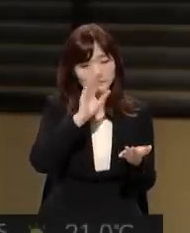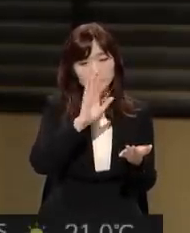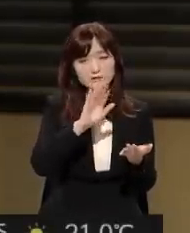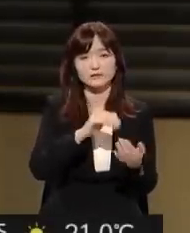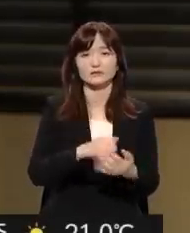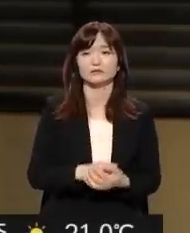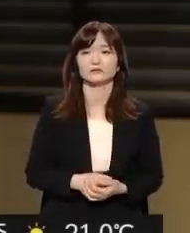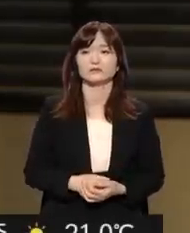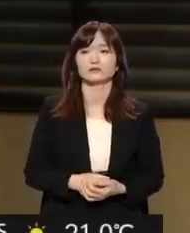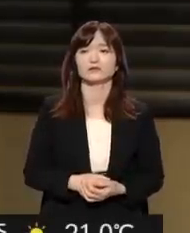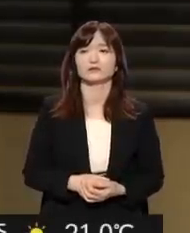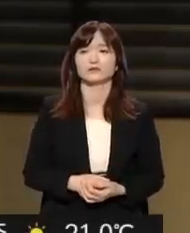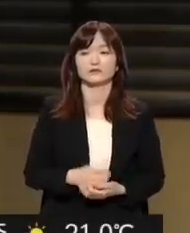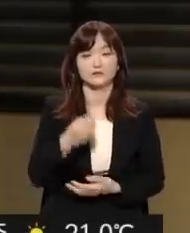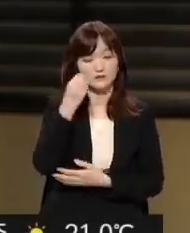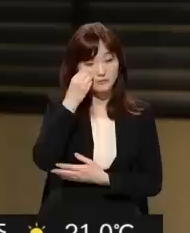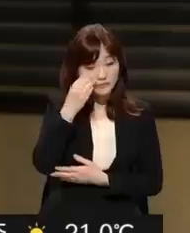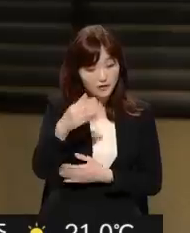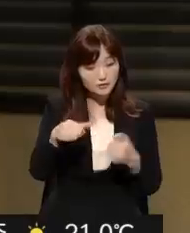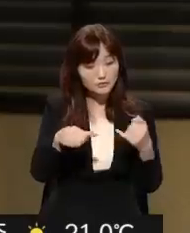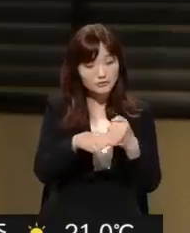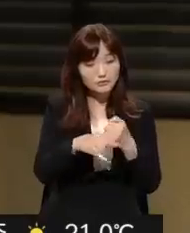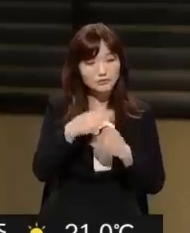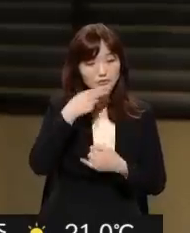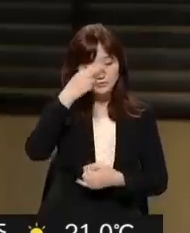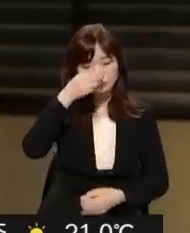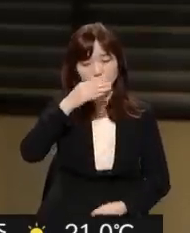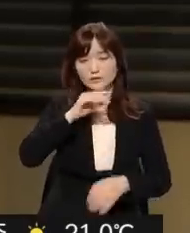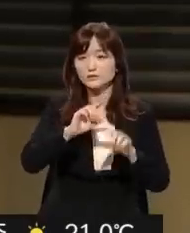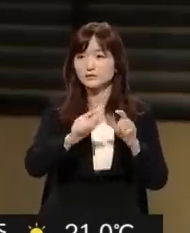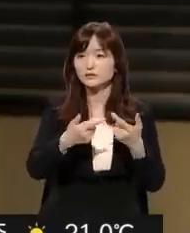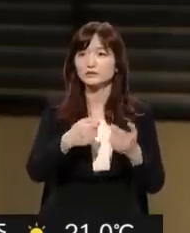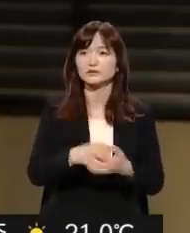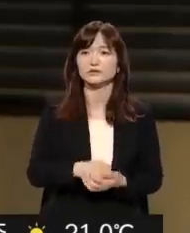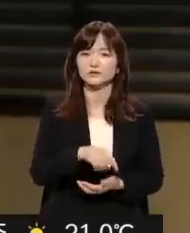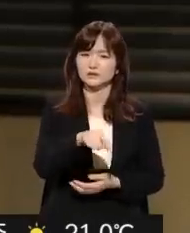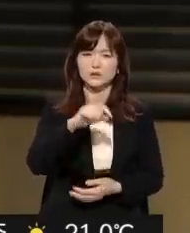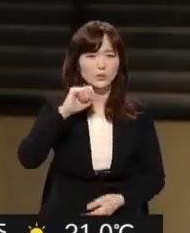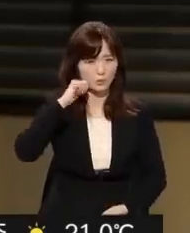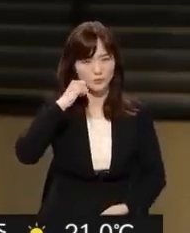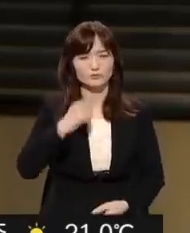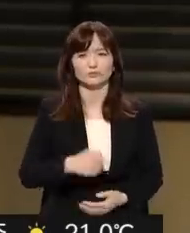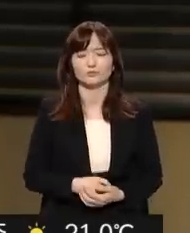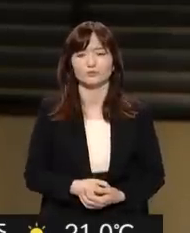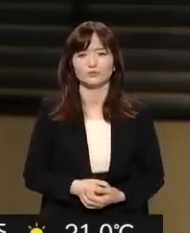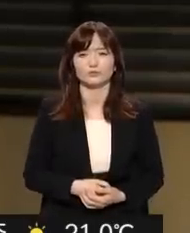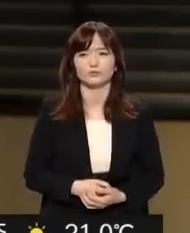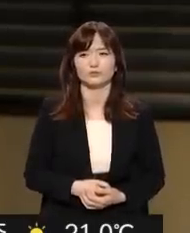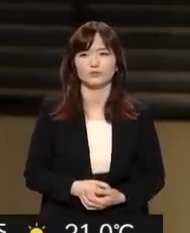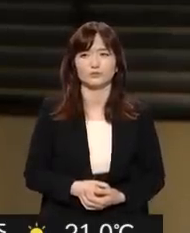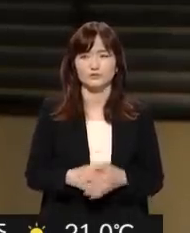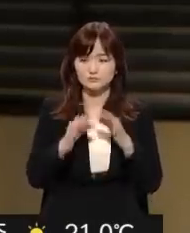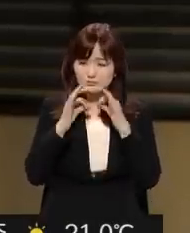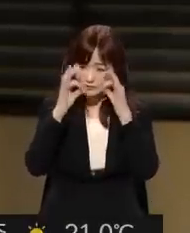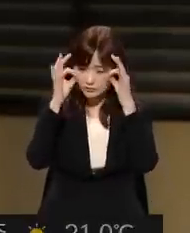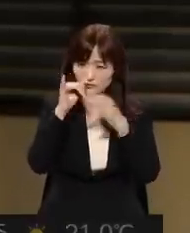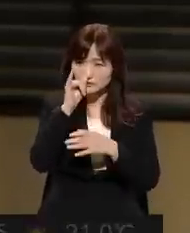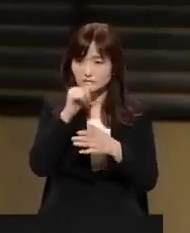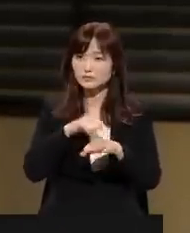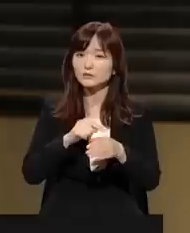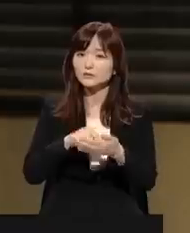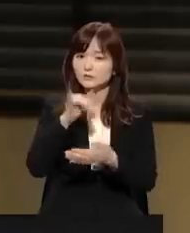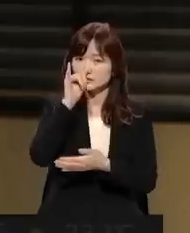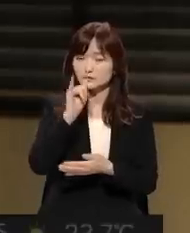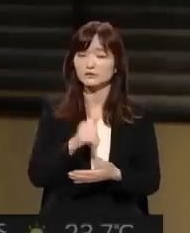말한 것처럼 뭐 8개월이면 연애할 때 안 마시고 그게 쉽지는 않거든요. 그런 어떤 정성이 있고 그런 어떤 마음이